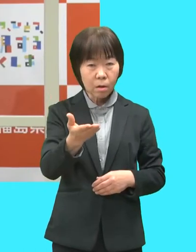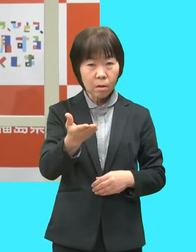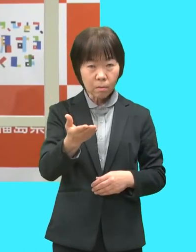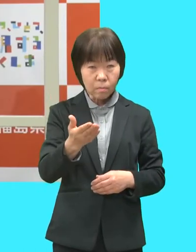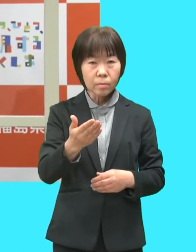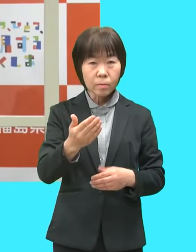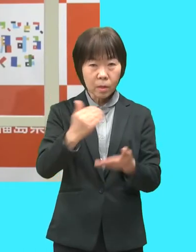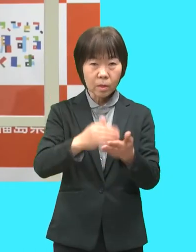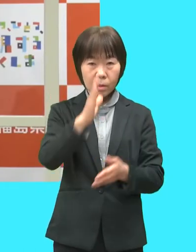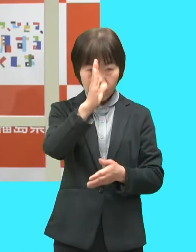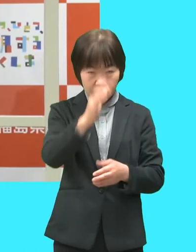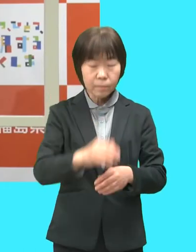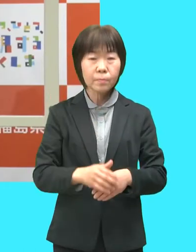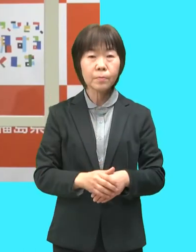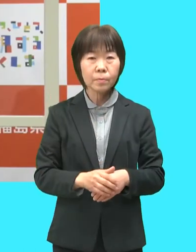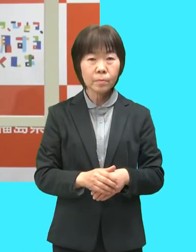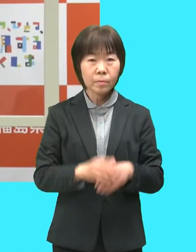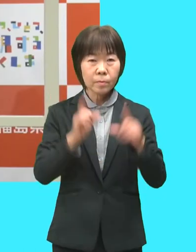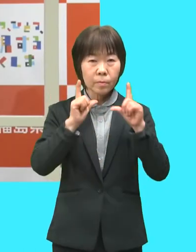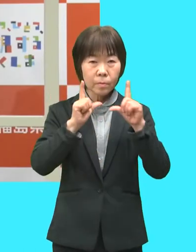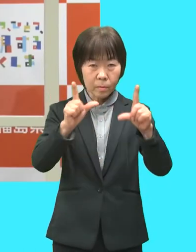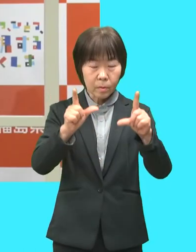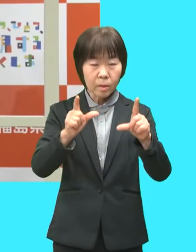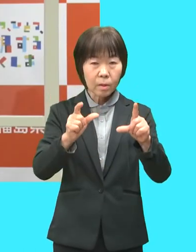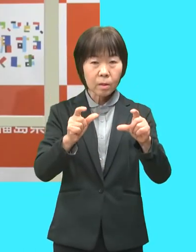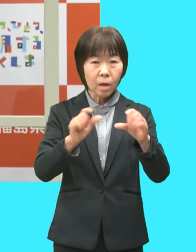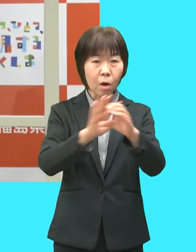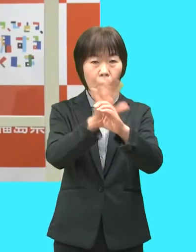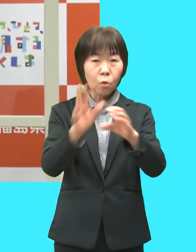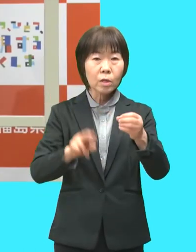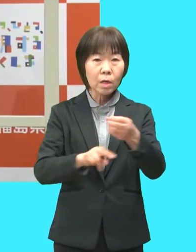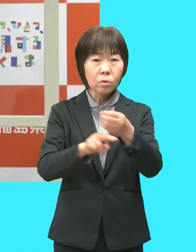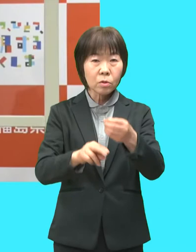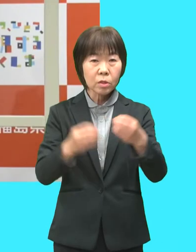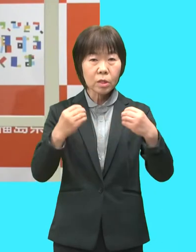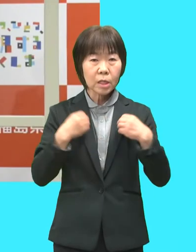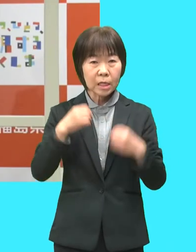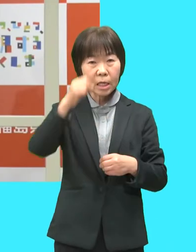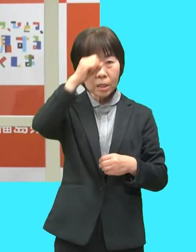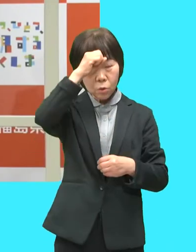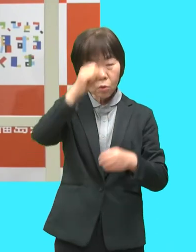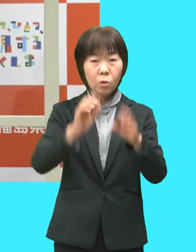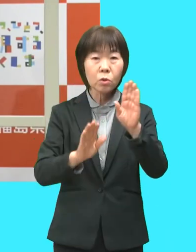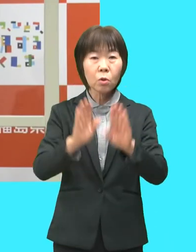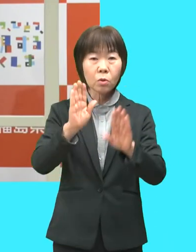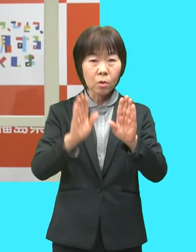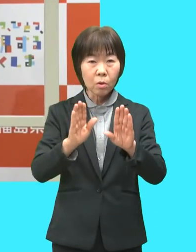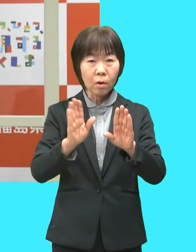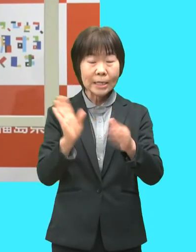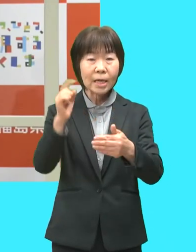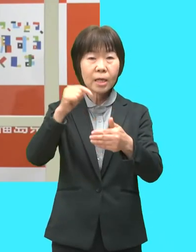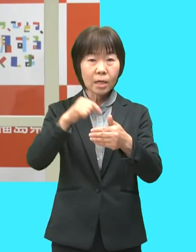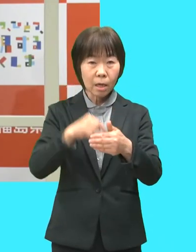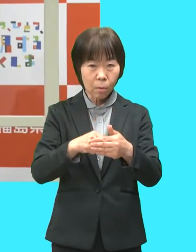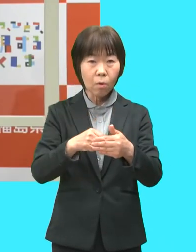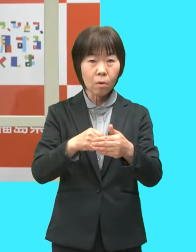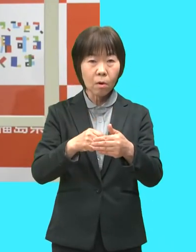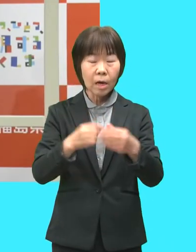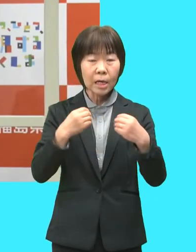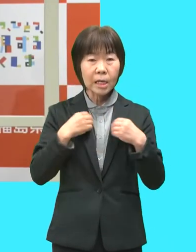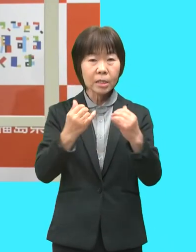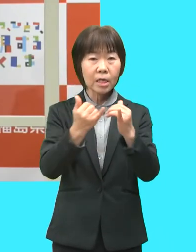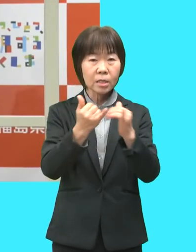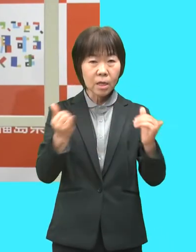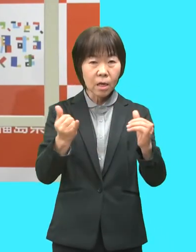で知事のお考えをお聞かせください。 はい。新型コロナウイルス感染症の状況、福島県でも感染